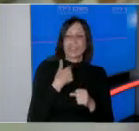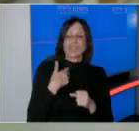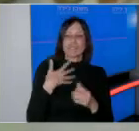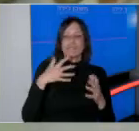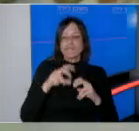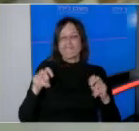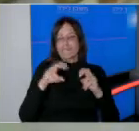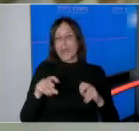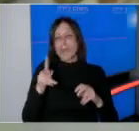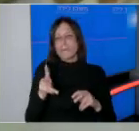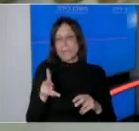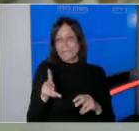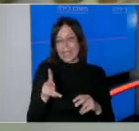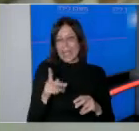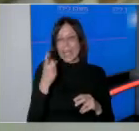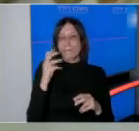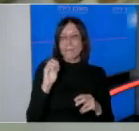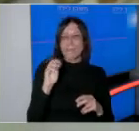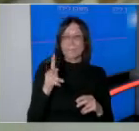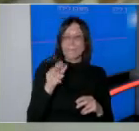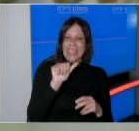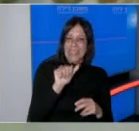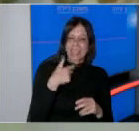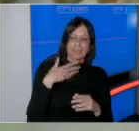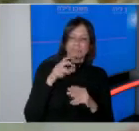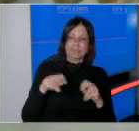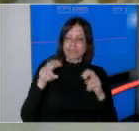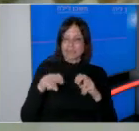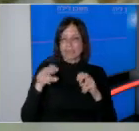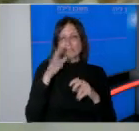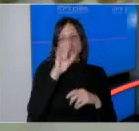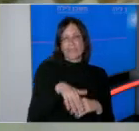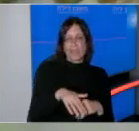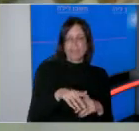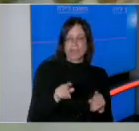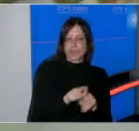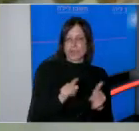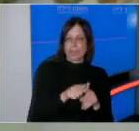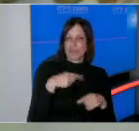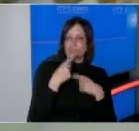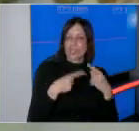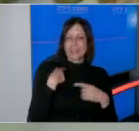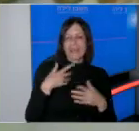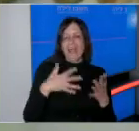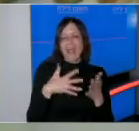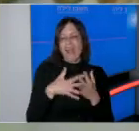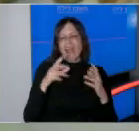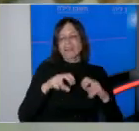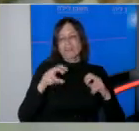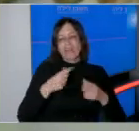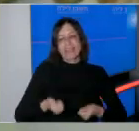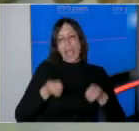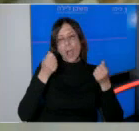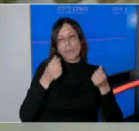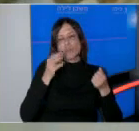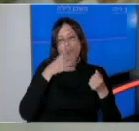חפרתי, ועשיתי את הלינק הזה בין פומפיי לפחות או יותר אותם שנים, את התרבות הרומית